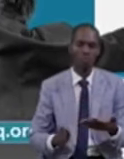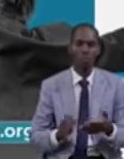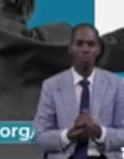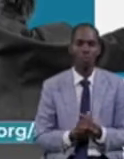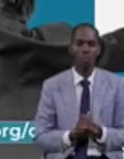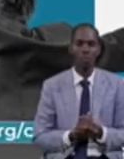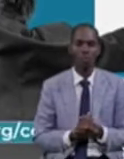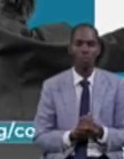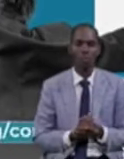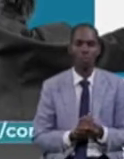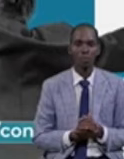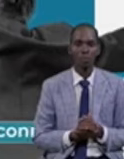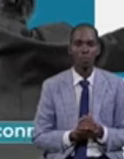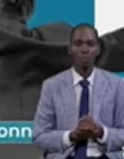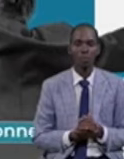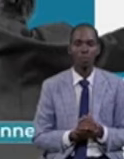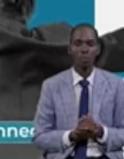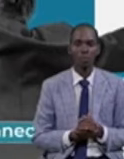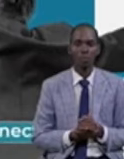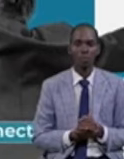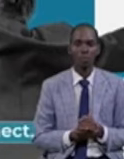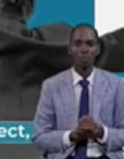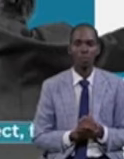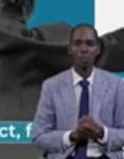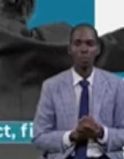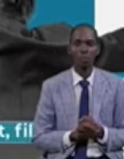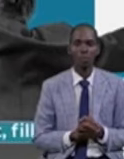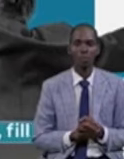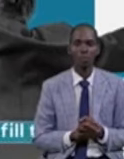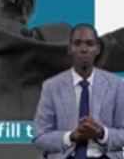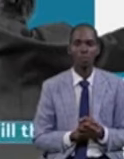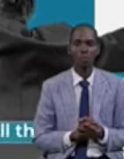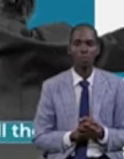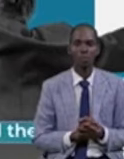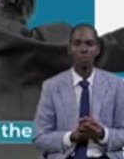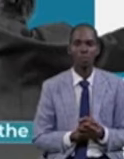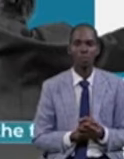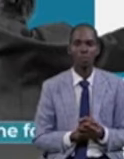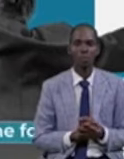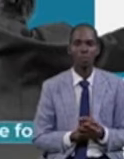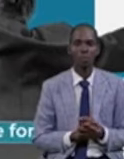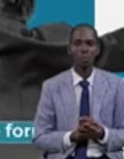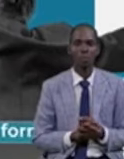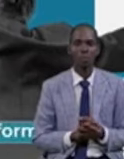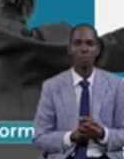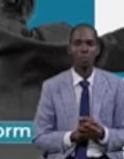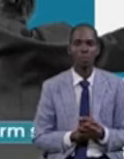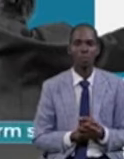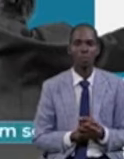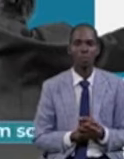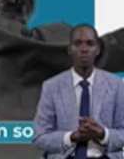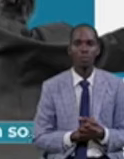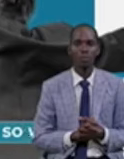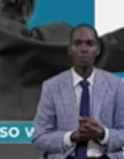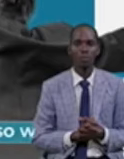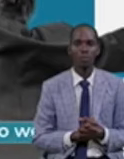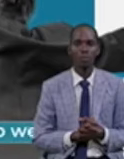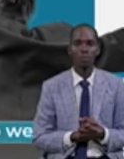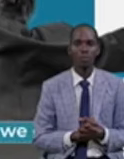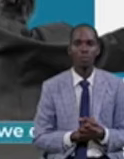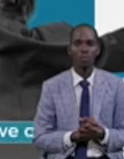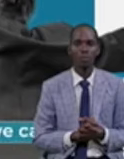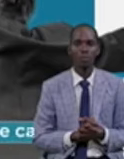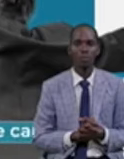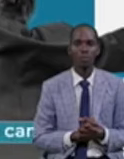et vous qui avez levez la main dans nos différentes nations s'il vous plaît gardez vos Mo levés les mains